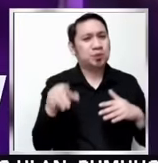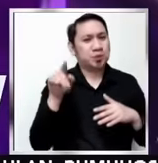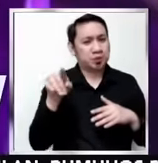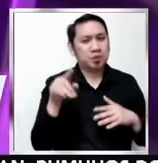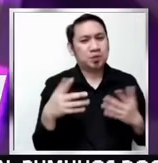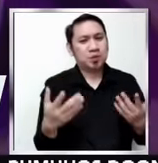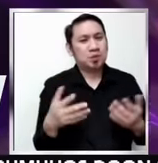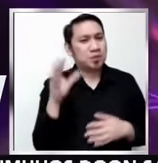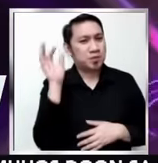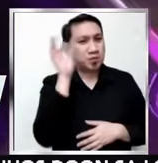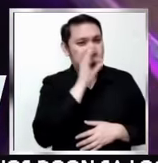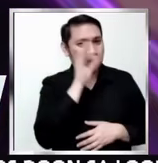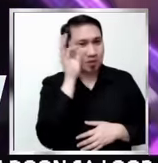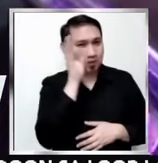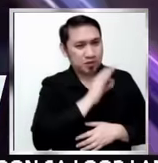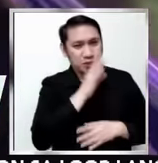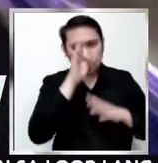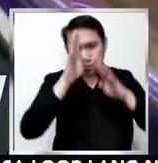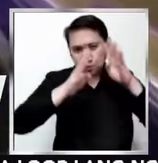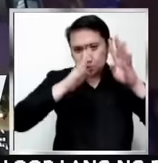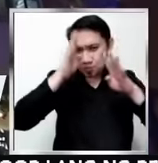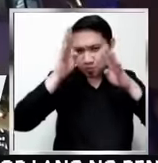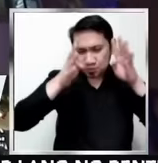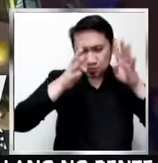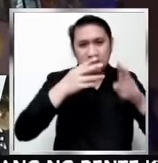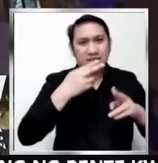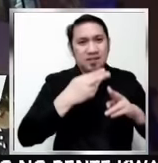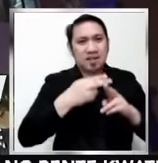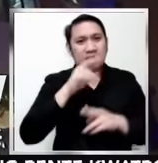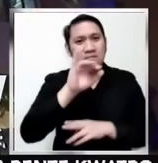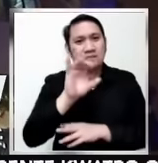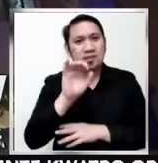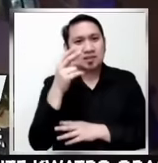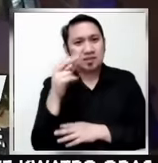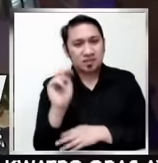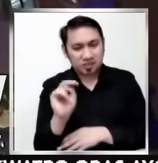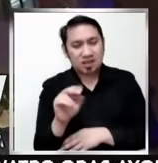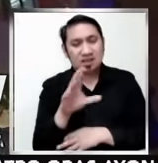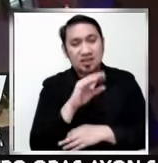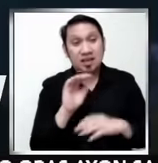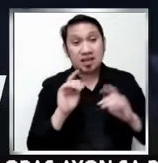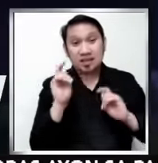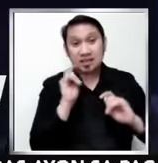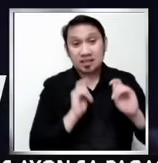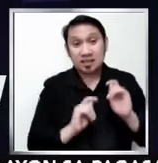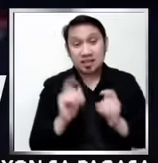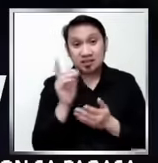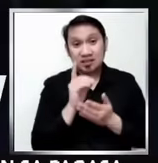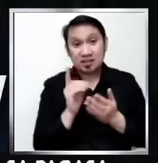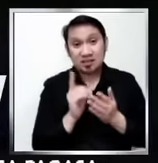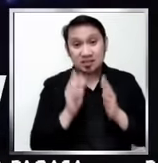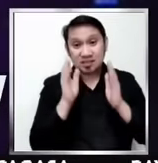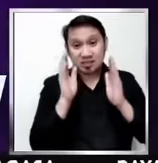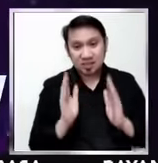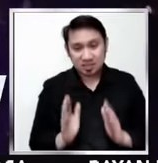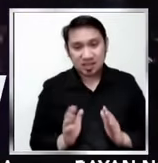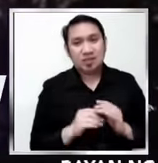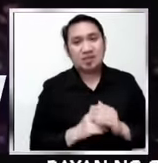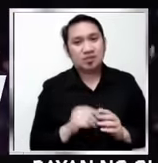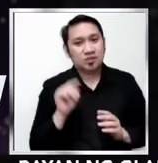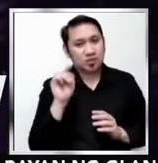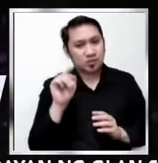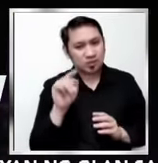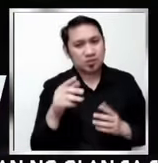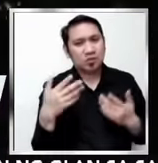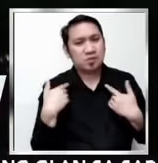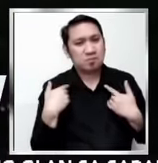Filipino lighting designer na si John Batalya at theater designer na si Om David na nasa likod ng ilan sa mga biggest